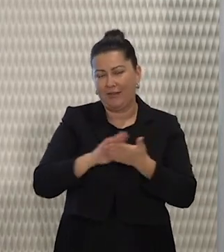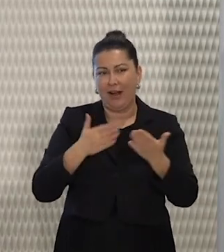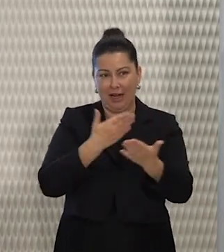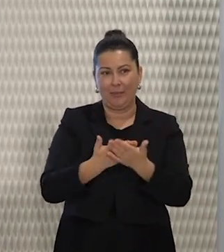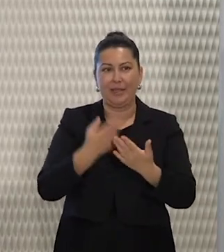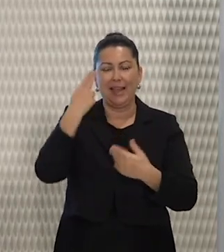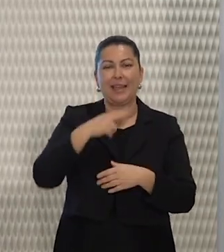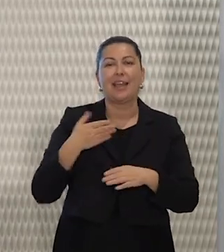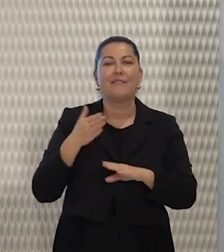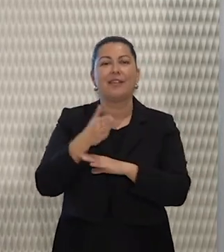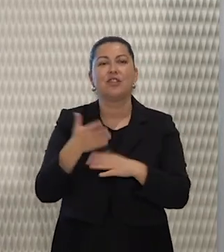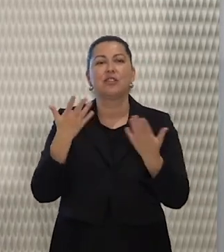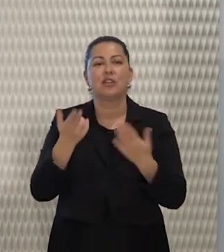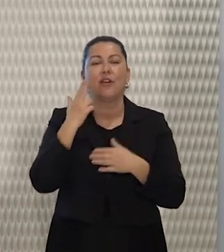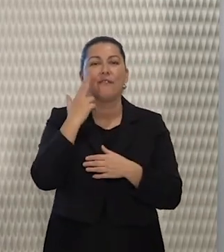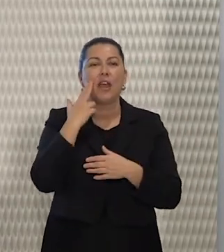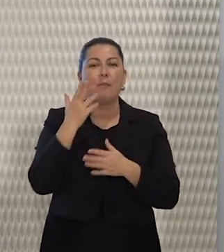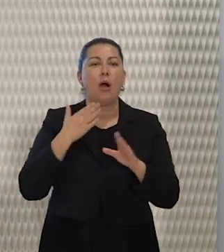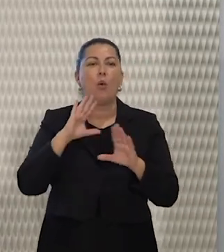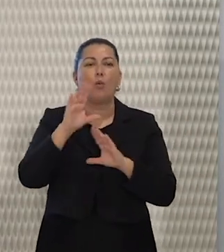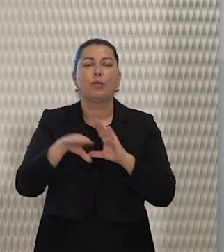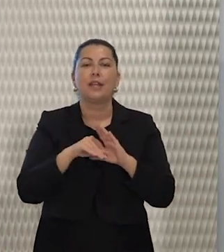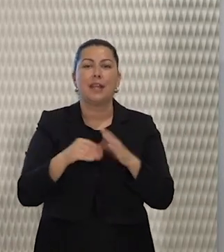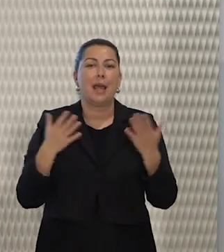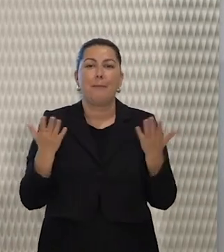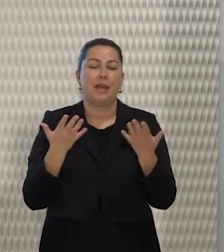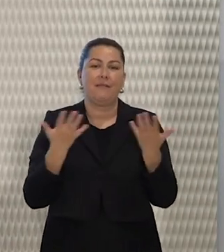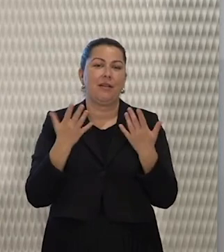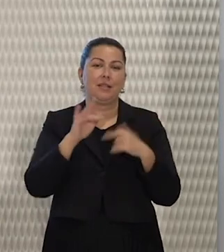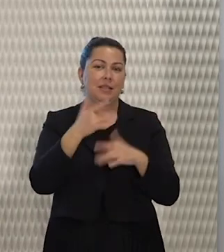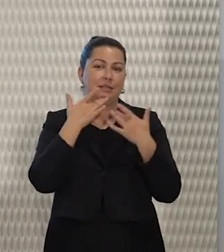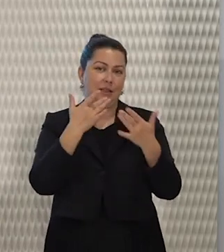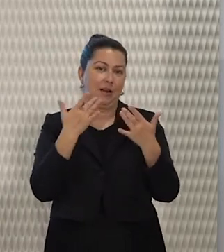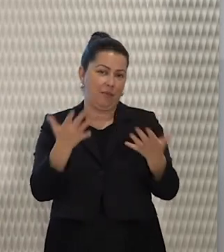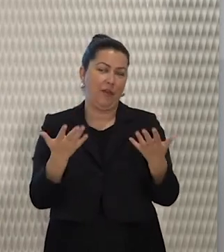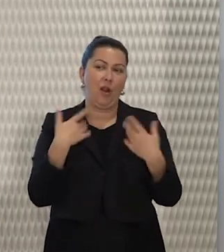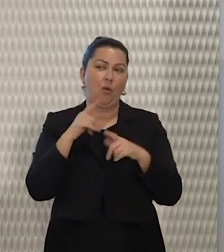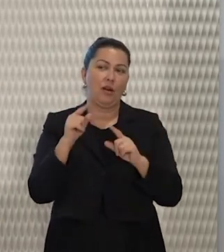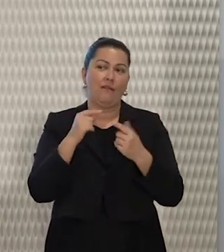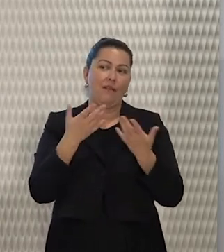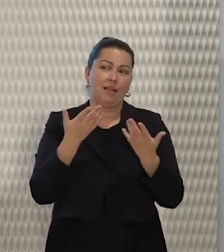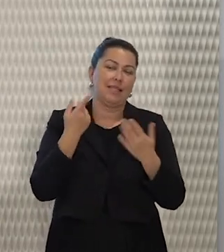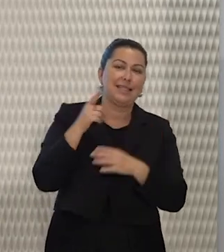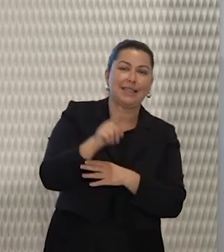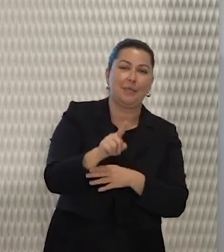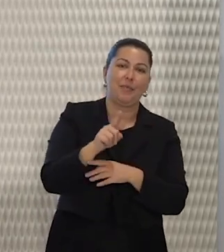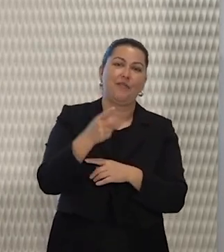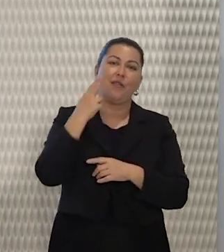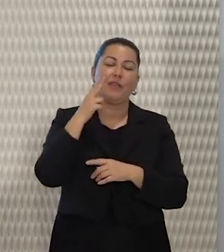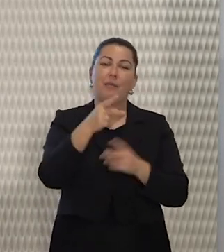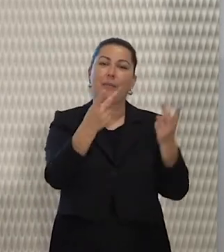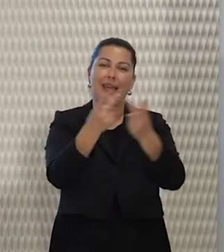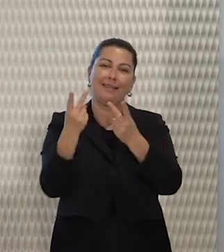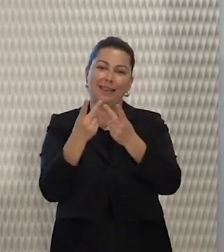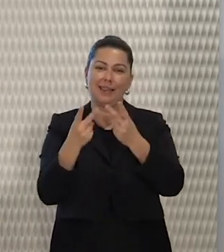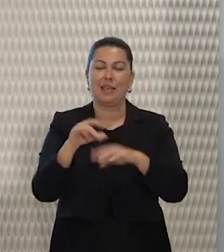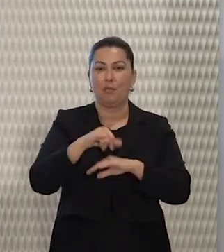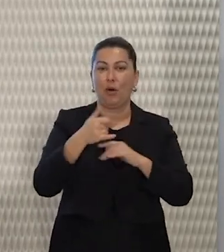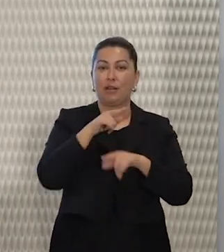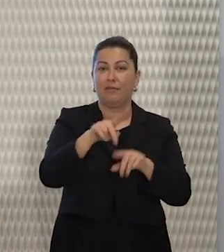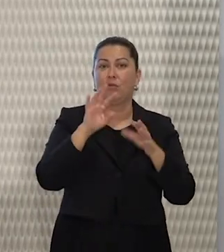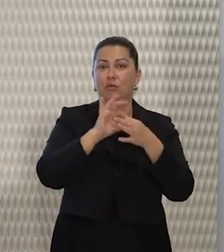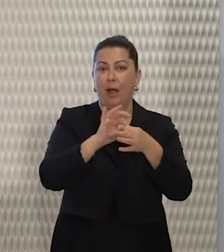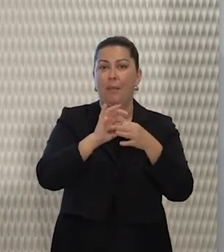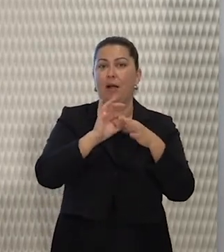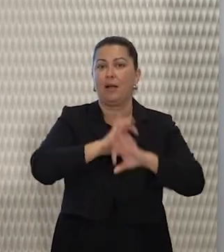Fischer, was müssen denn Unternehmen oder was wäre Ihr Rat an Unternehmen, an Firmen, die ähnliche Projekte, wo es wirklich auch um die Genauigkeit der Daten